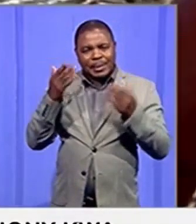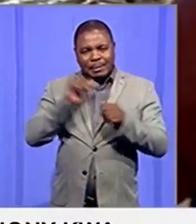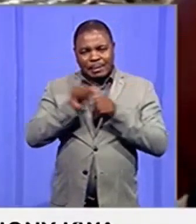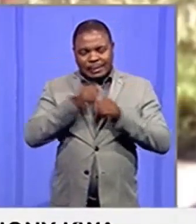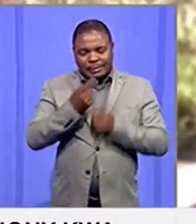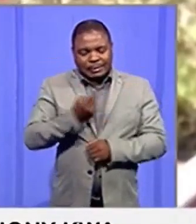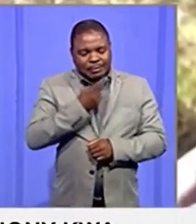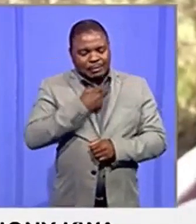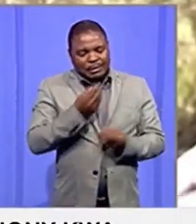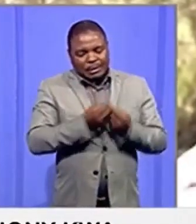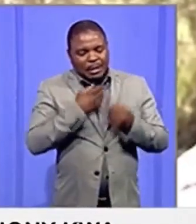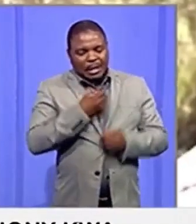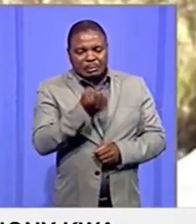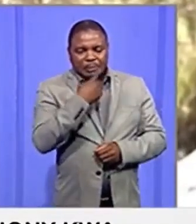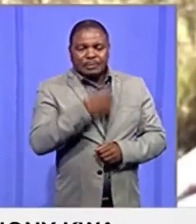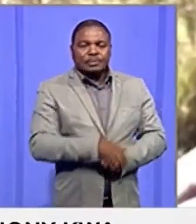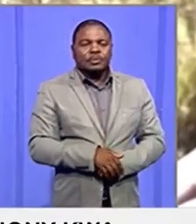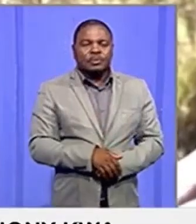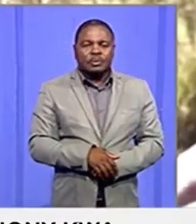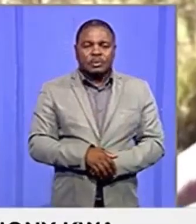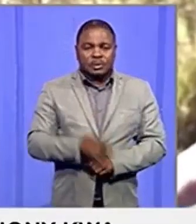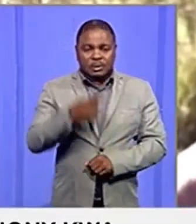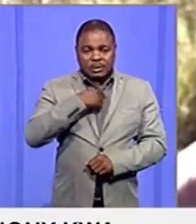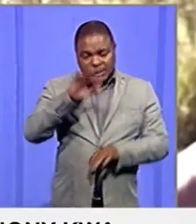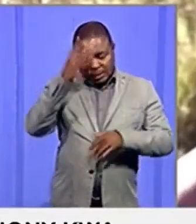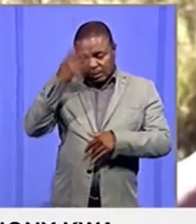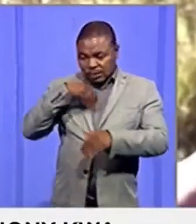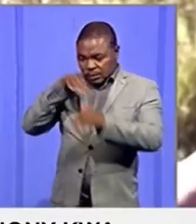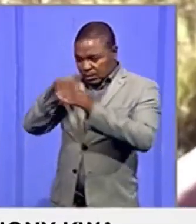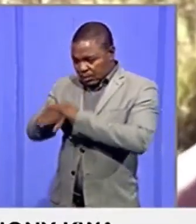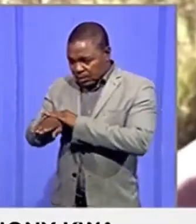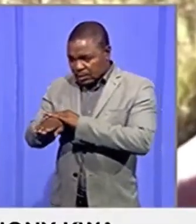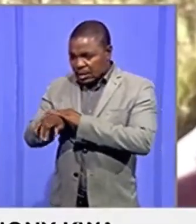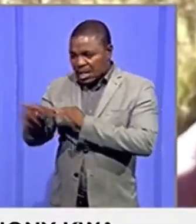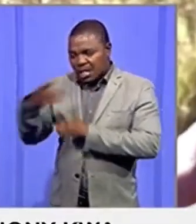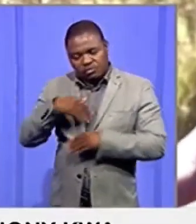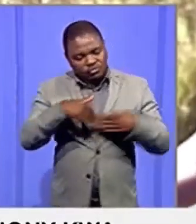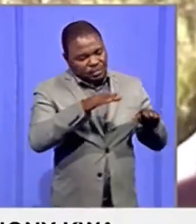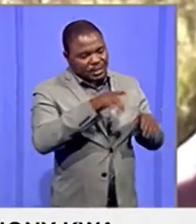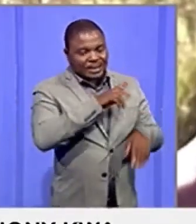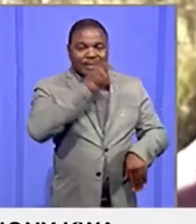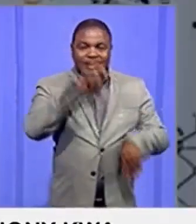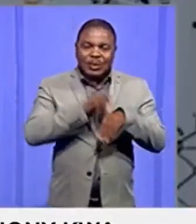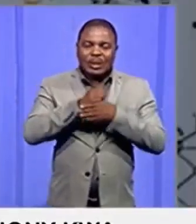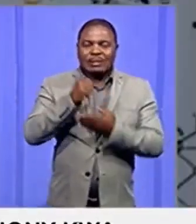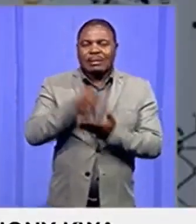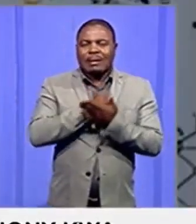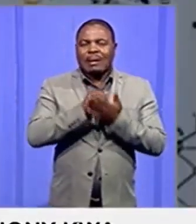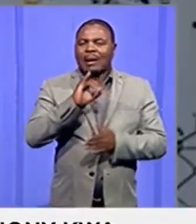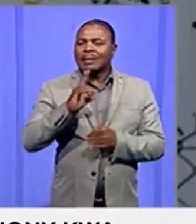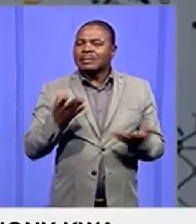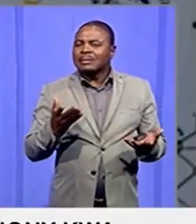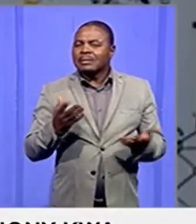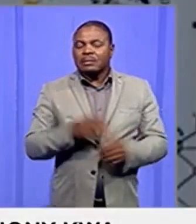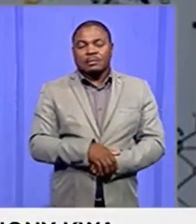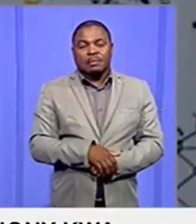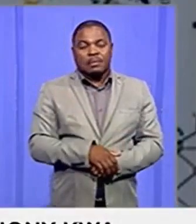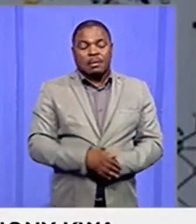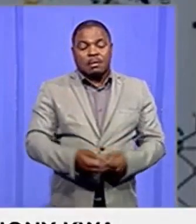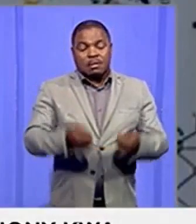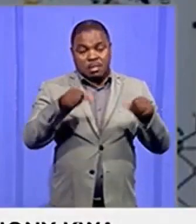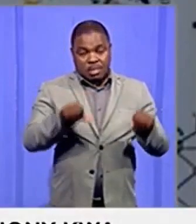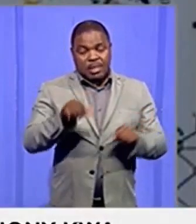disalfo. Mara ha ke bobola ha ke tsena go tleliniki mampusa mampaka pase. Ho sa le jwalo lefapha